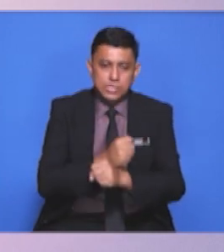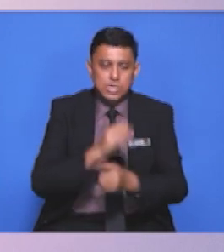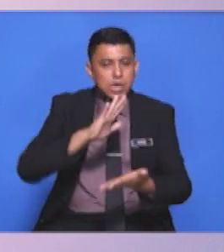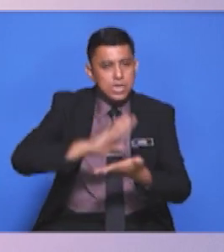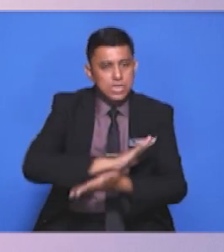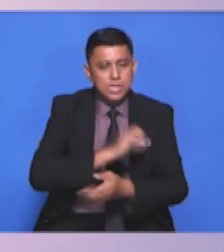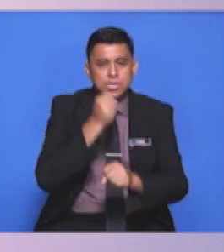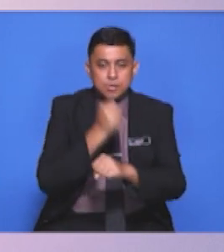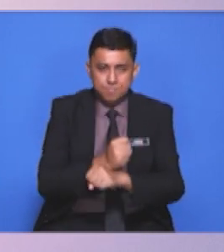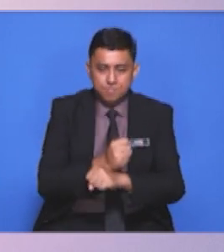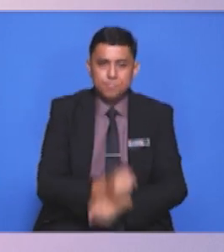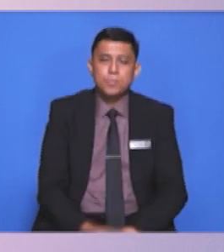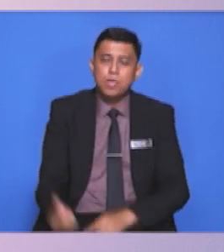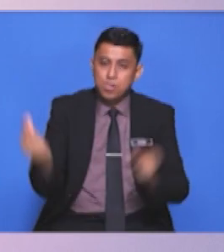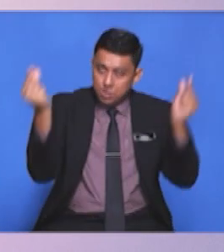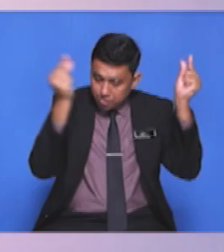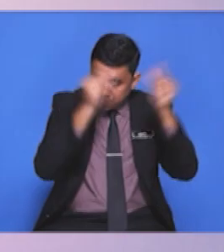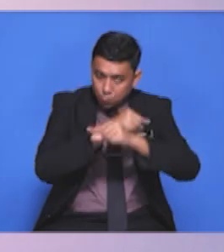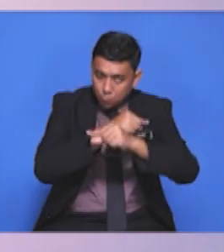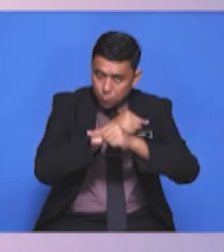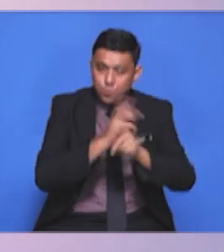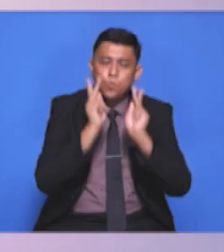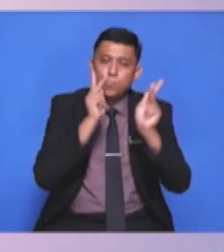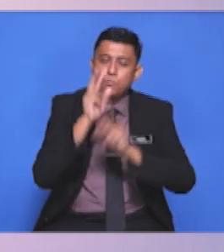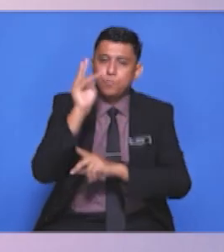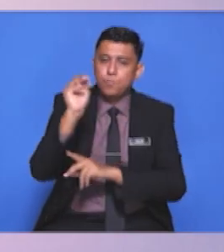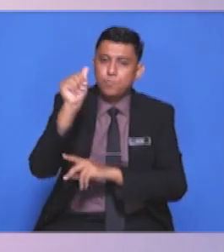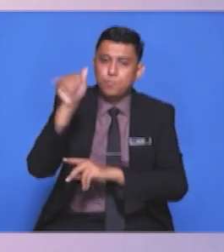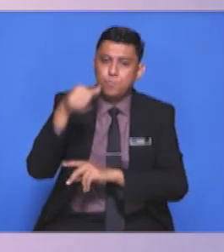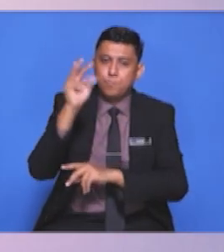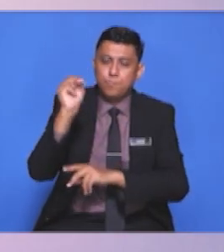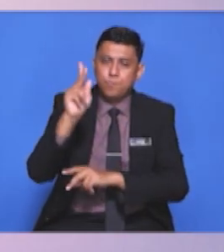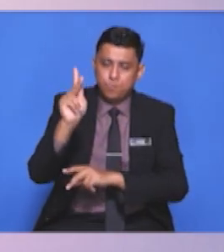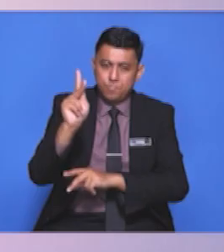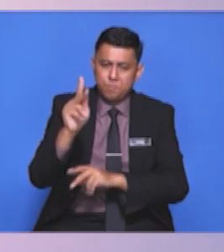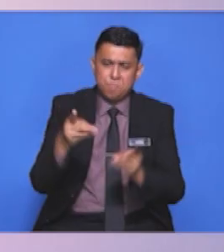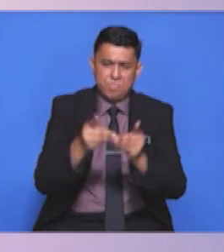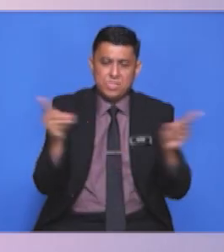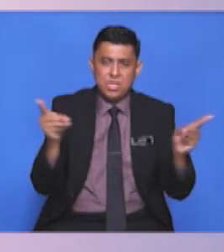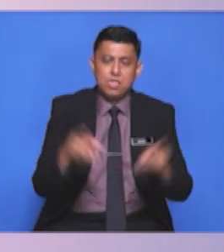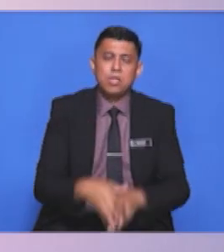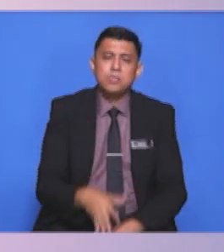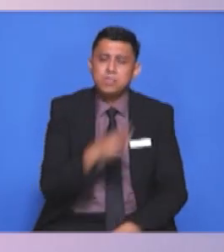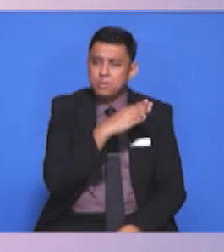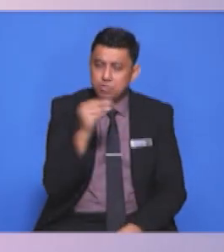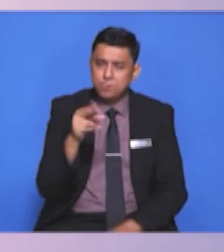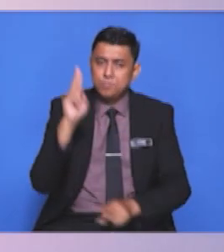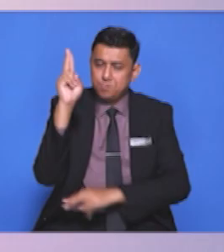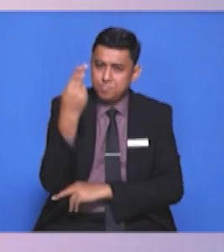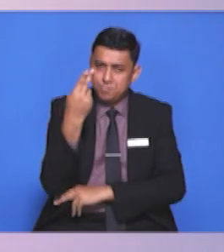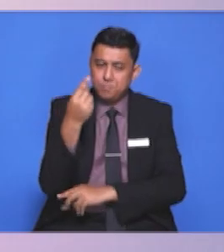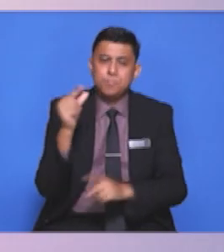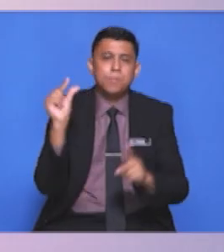di Hai penggadaan kate nama MacBook diejek secara terpisah dan hanya